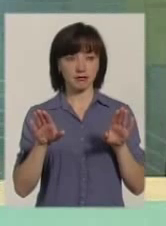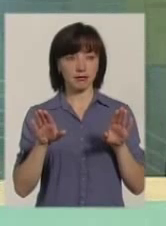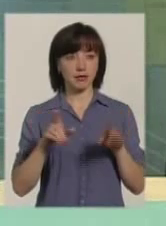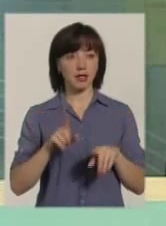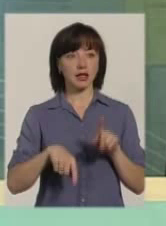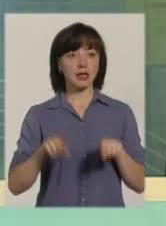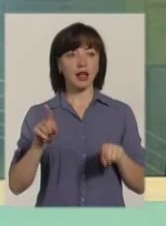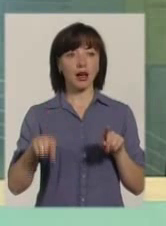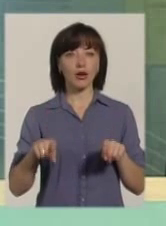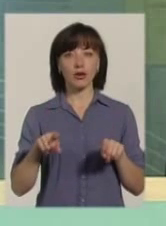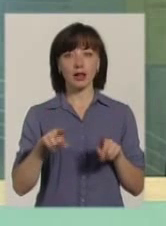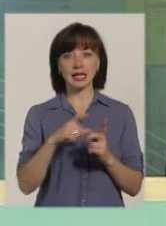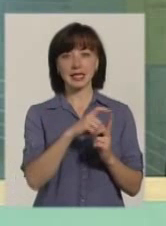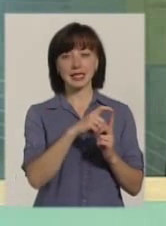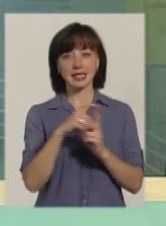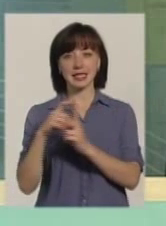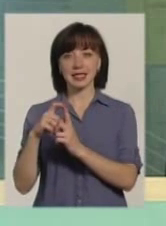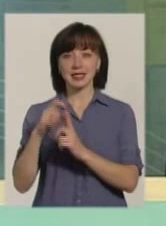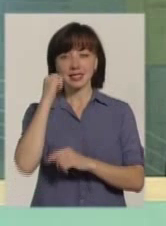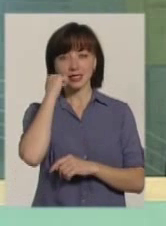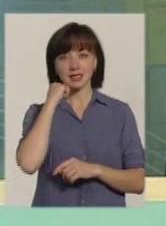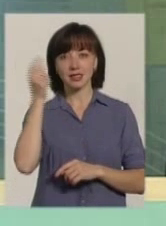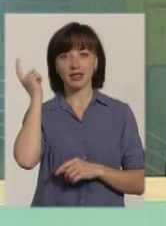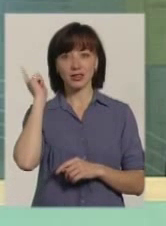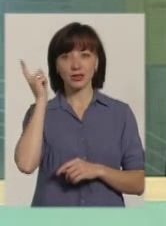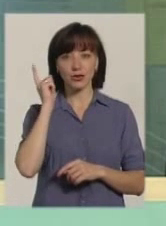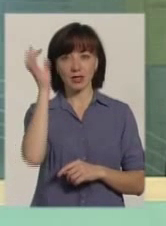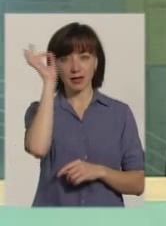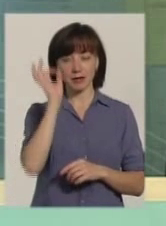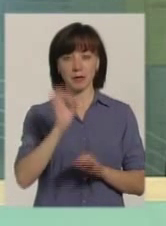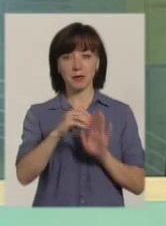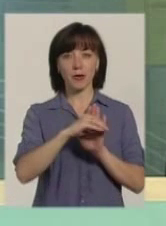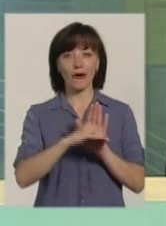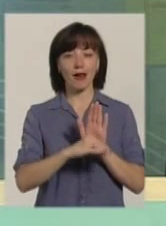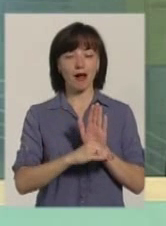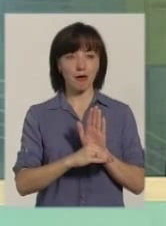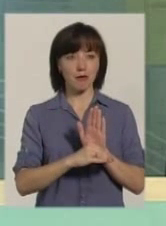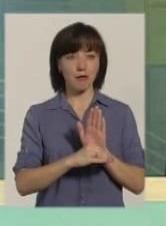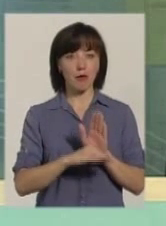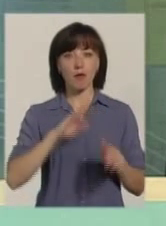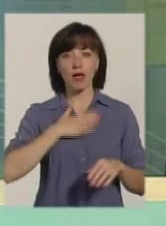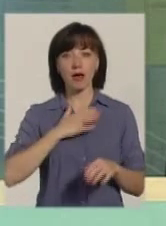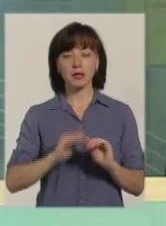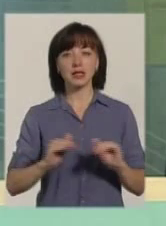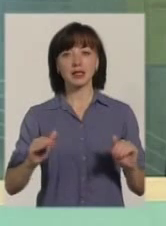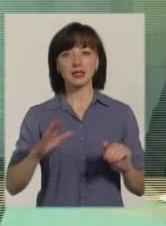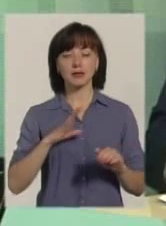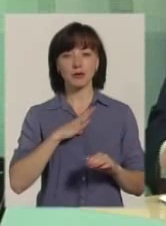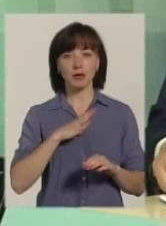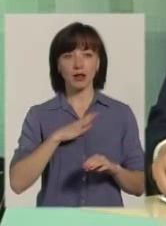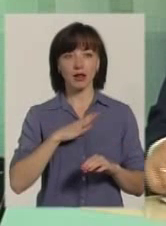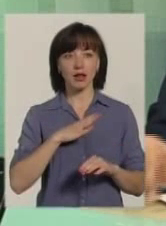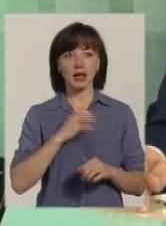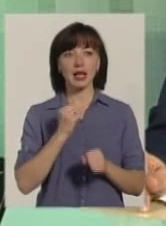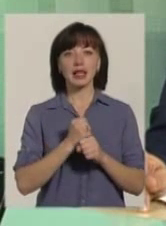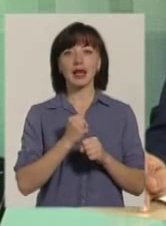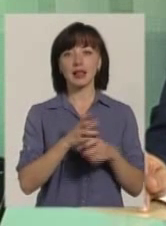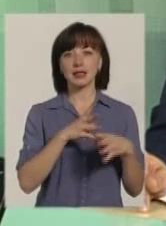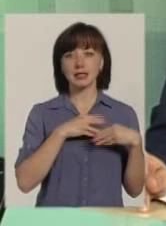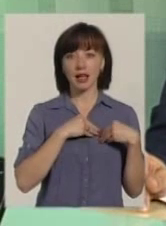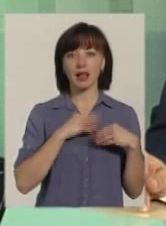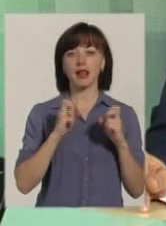деколи цитую такий стару ГДРівську програму, яка ще в моєму дитинстві ще йшла. «Ділай з нами, ділай, як ми,